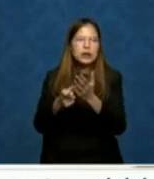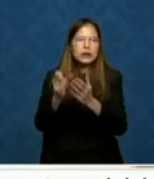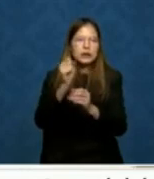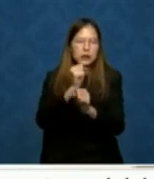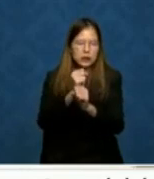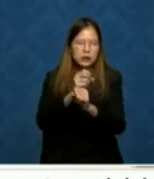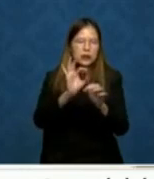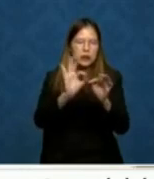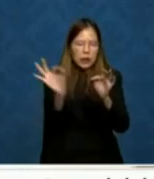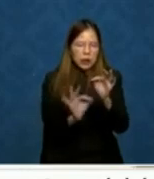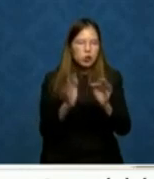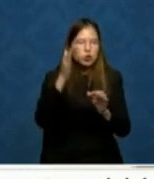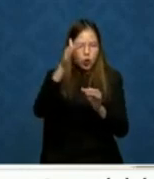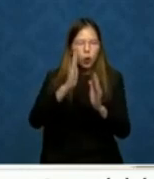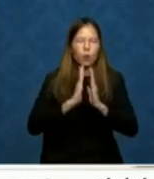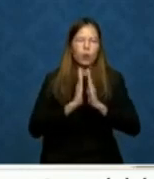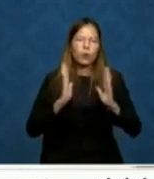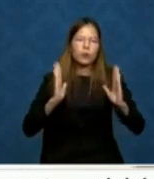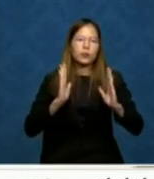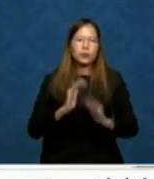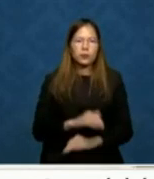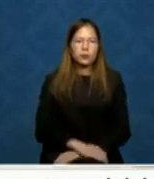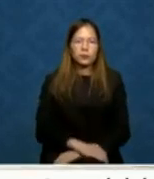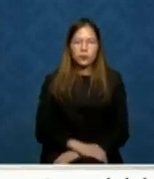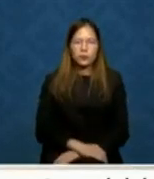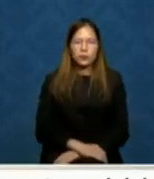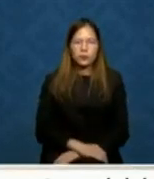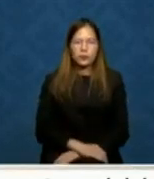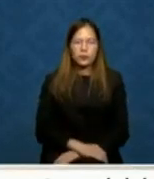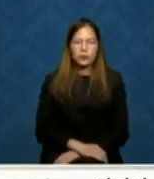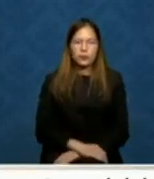ายละเอียดต่อไปขอบคุณครับ ครับขอบคุณครับ